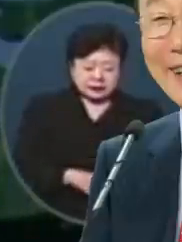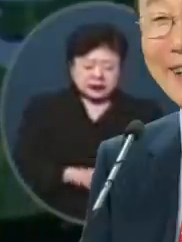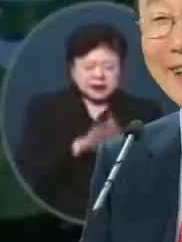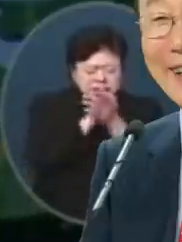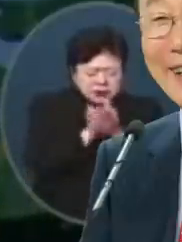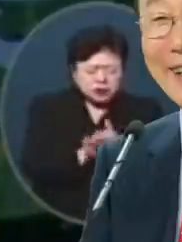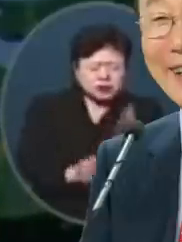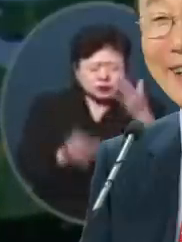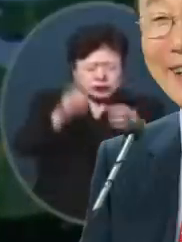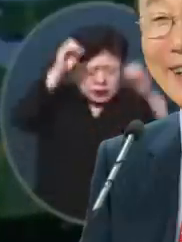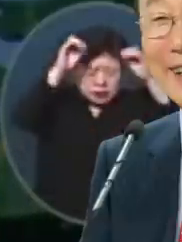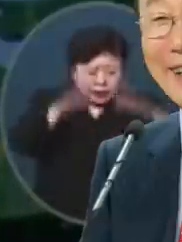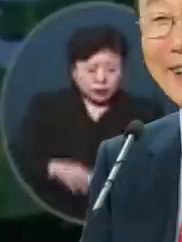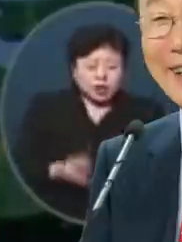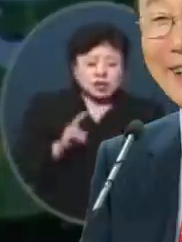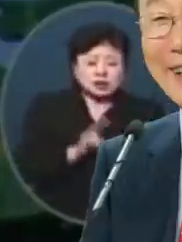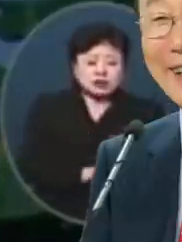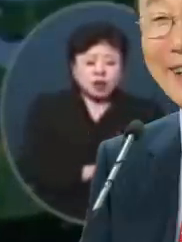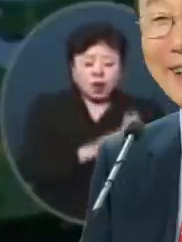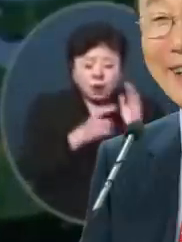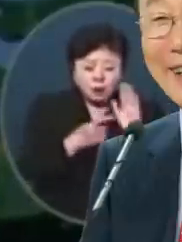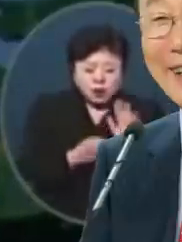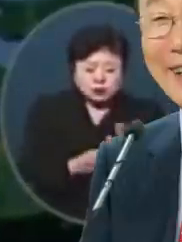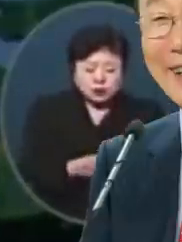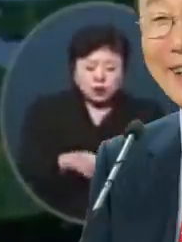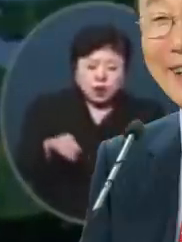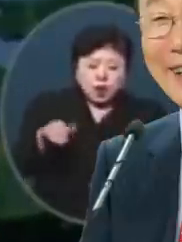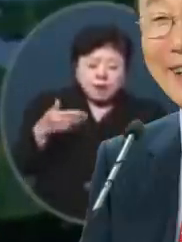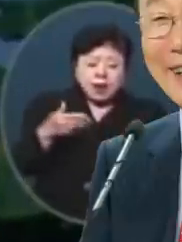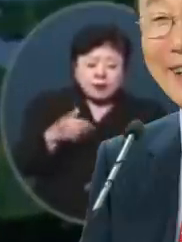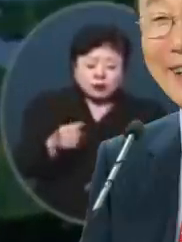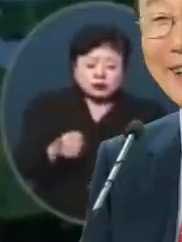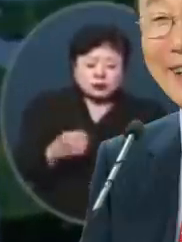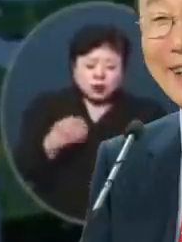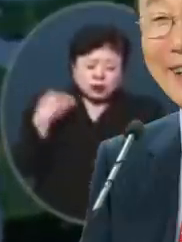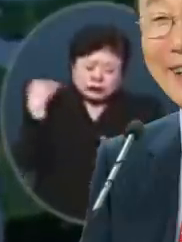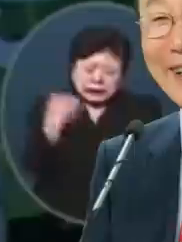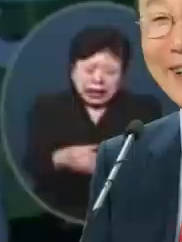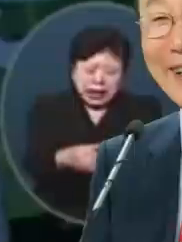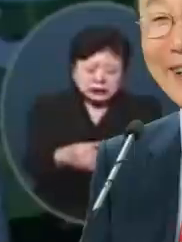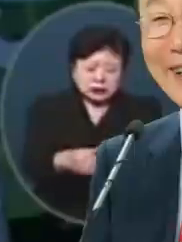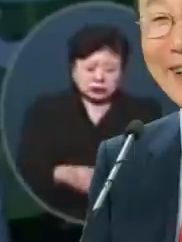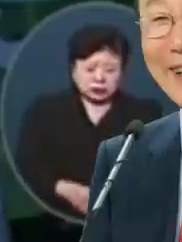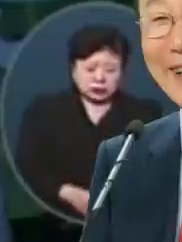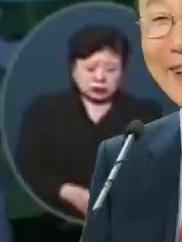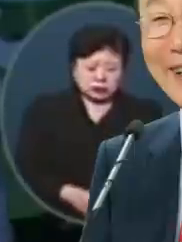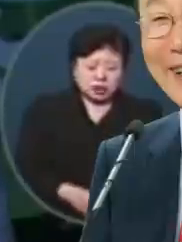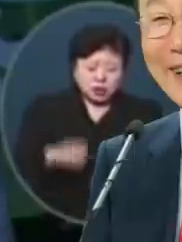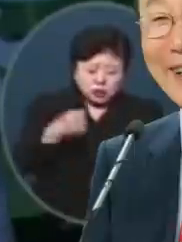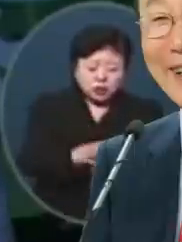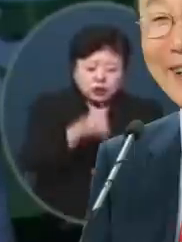기도해서 불이 내려오게 하고 850명의 목을 치고 그러던 그가